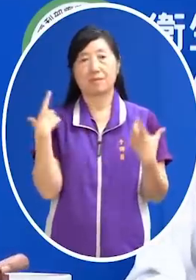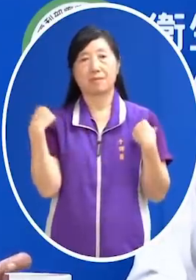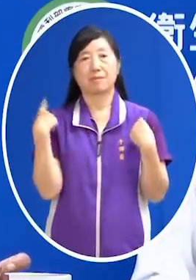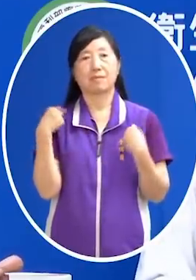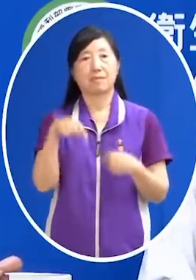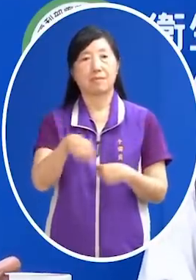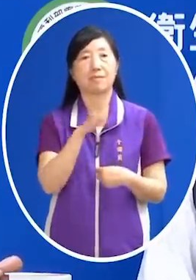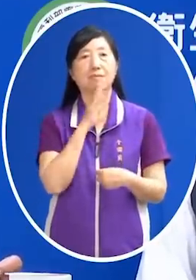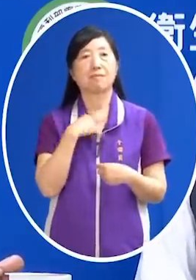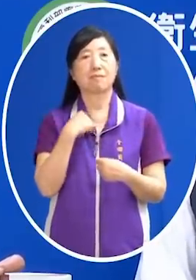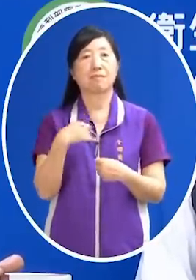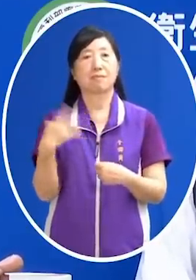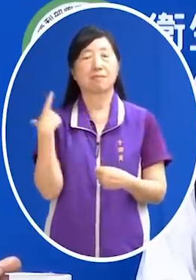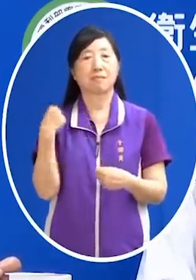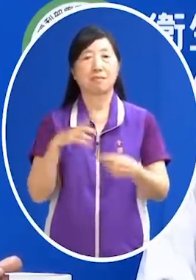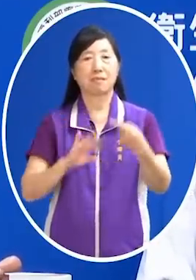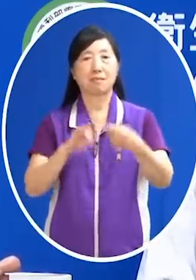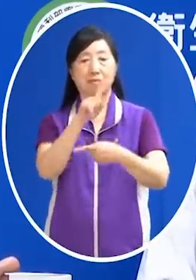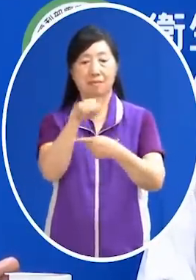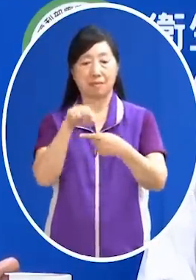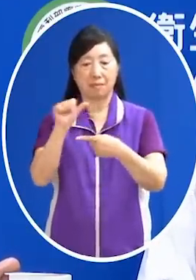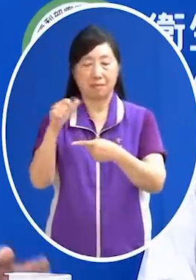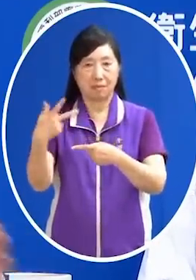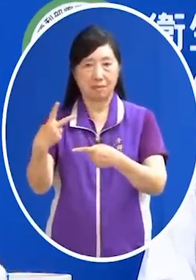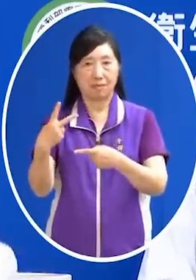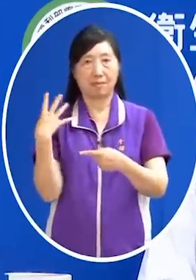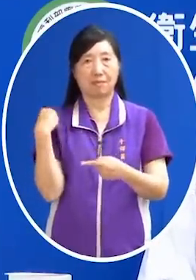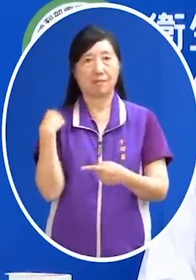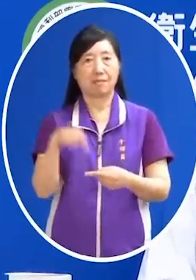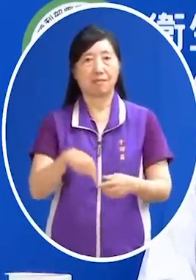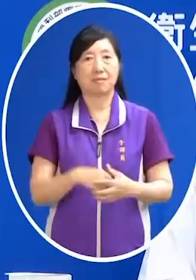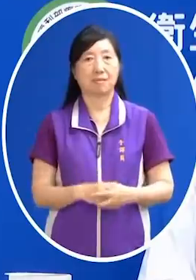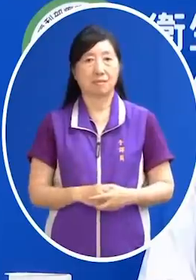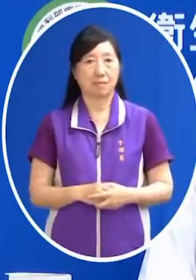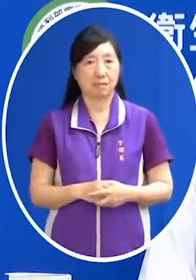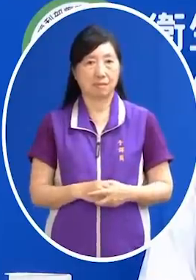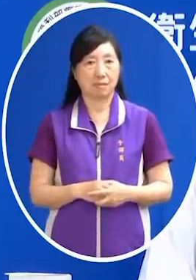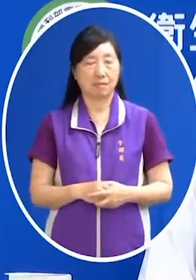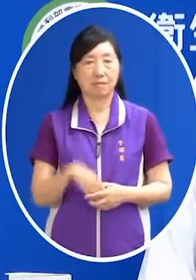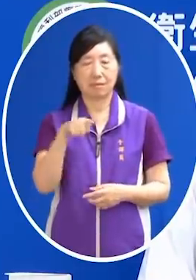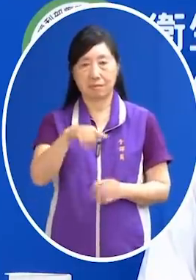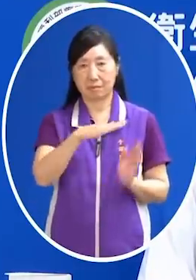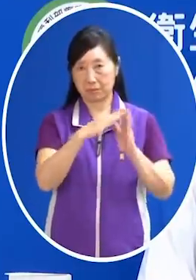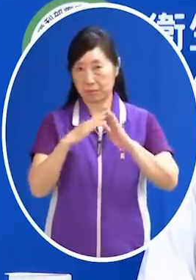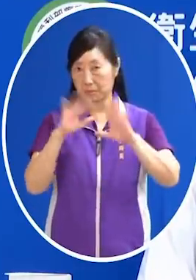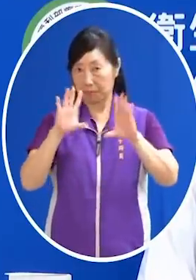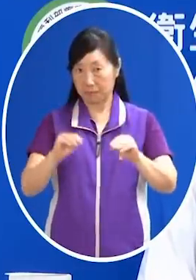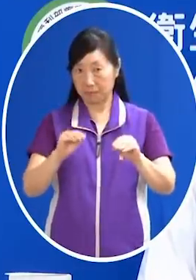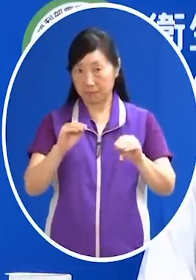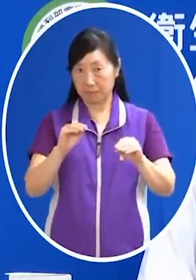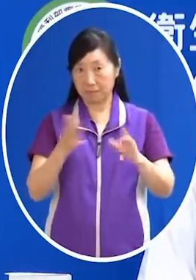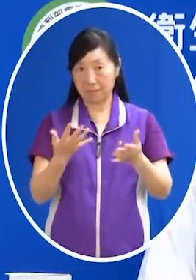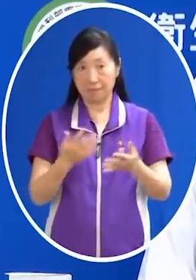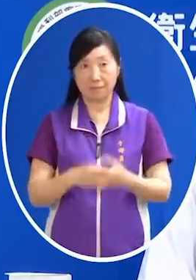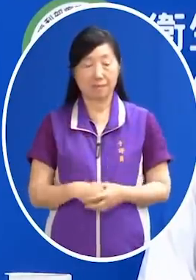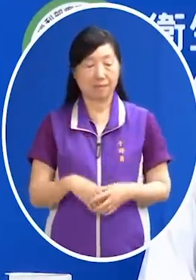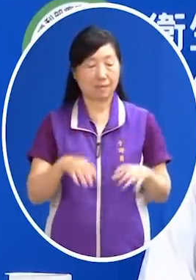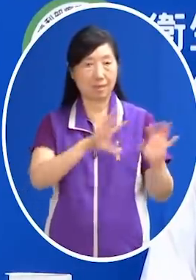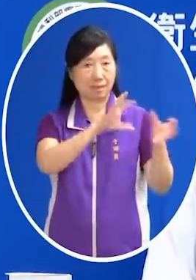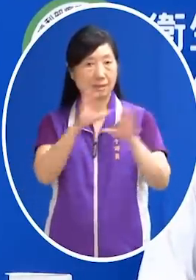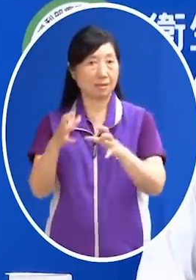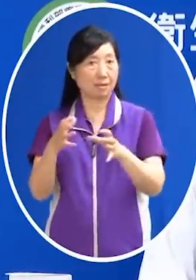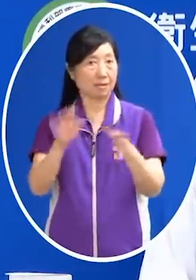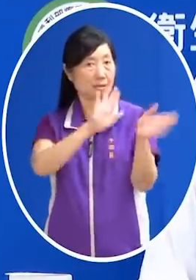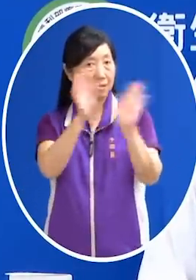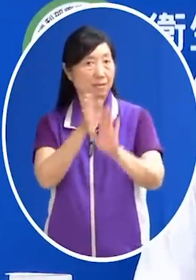哈，台湾还是维持1.52%。那至于在康复的这样的一个情况哈，那国际上整